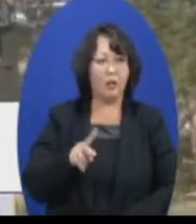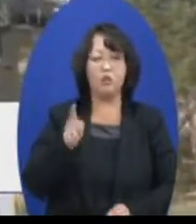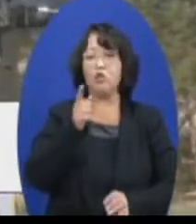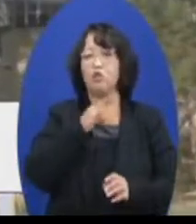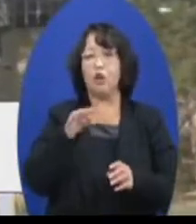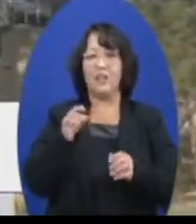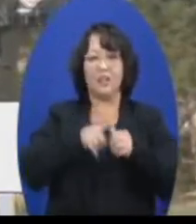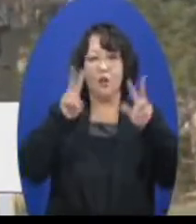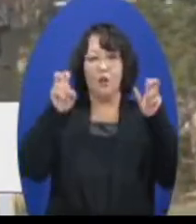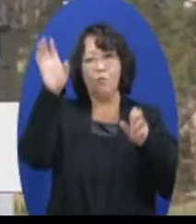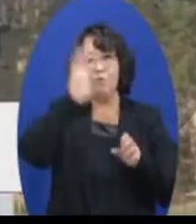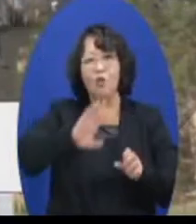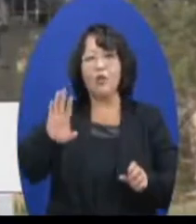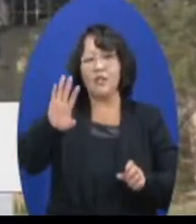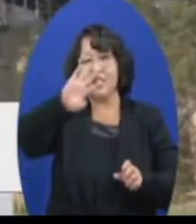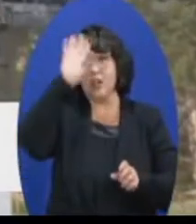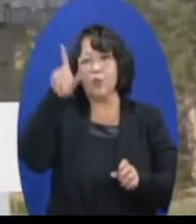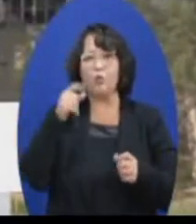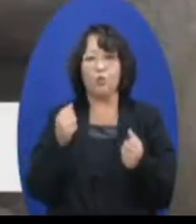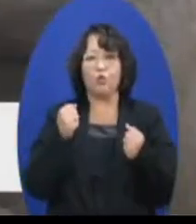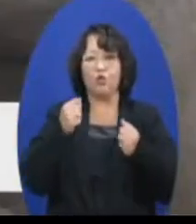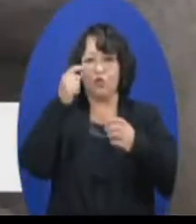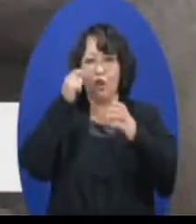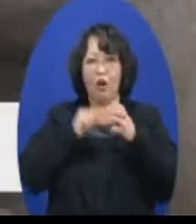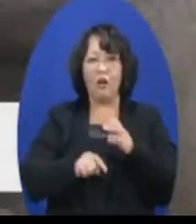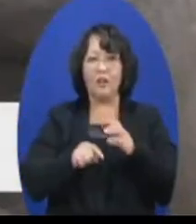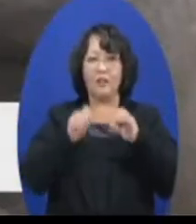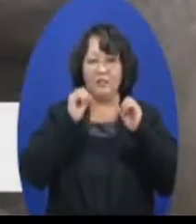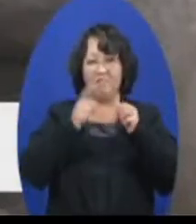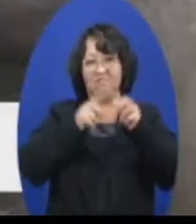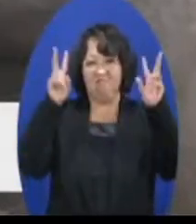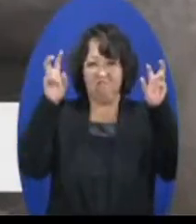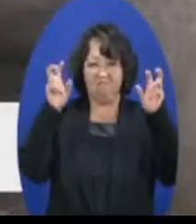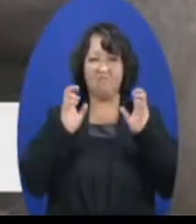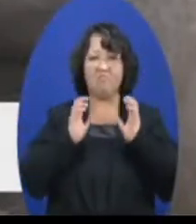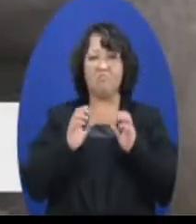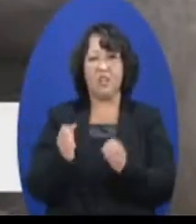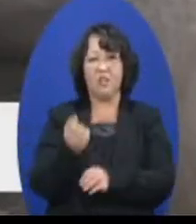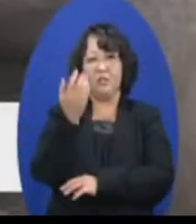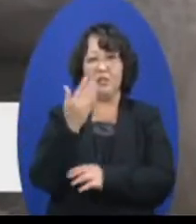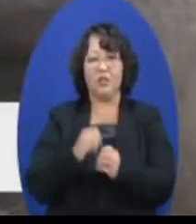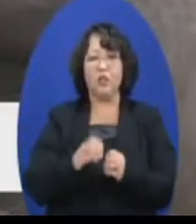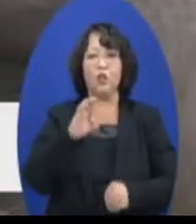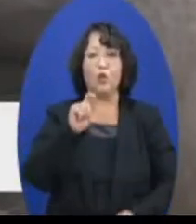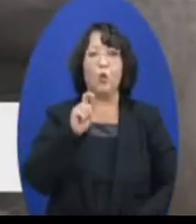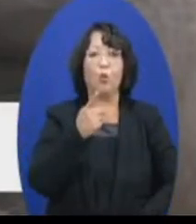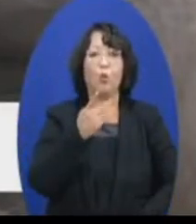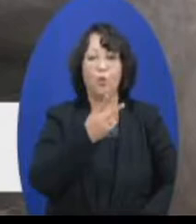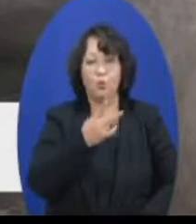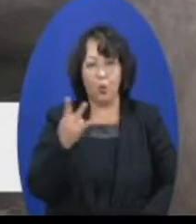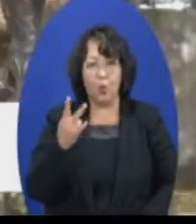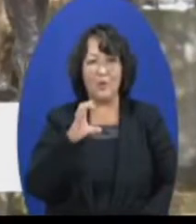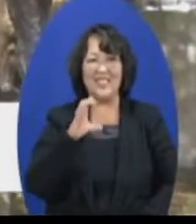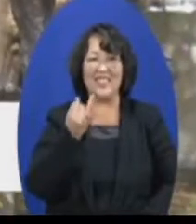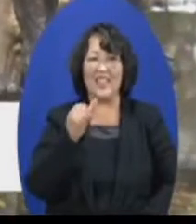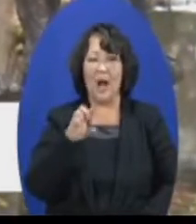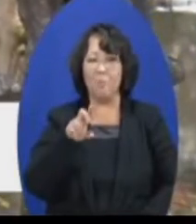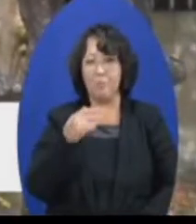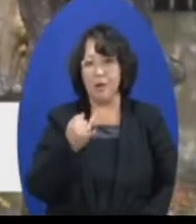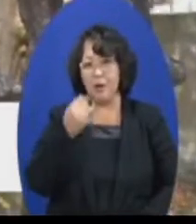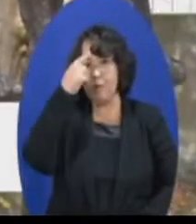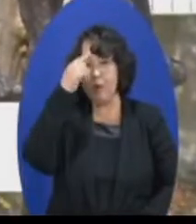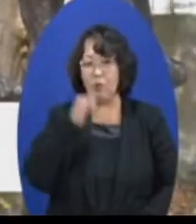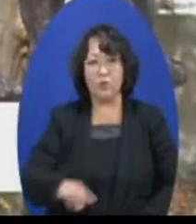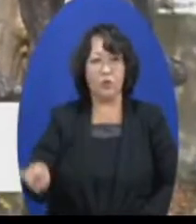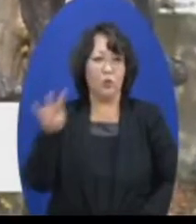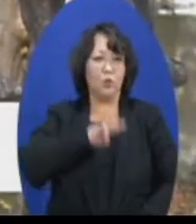хэмээн нэрлсэн байна. Энэ тамганууд болоод Хүнү Сямби за Монголын газар нутаг